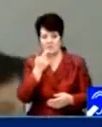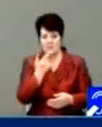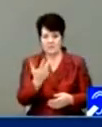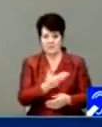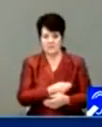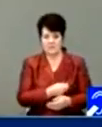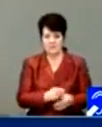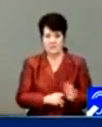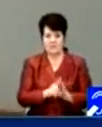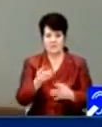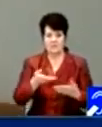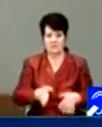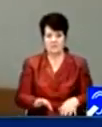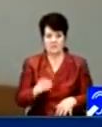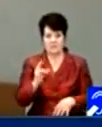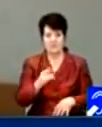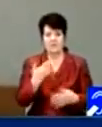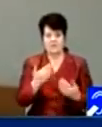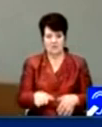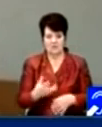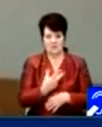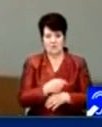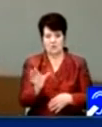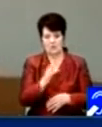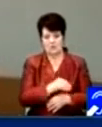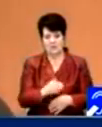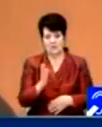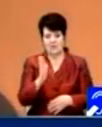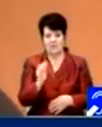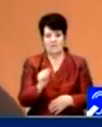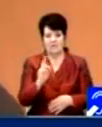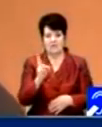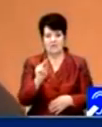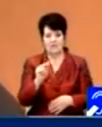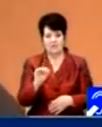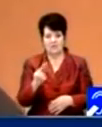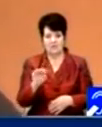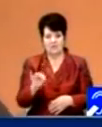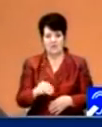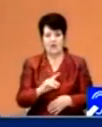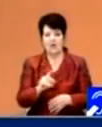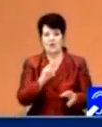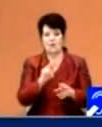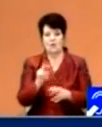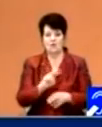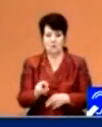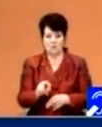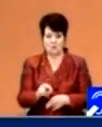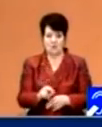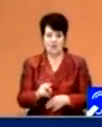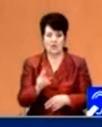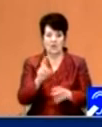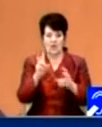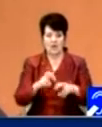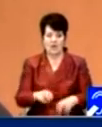dar noi am făcut vaccinile deja. Noi de-am toate vaccinile le avem făcute. Chiar am trecut controlul medical și acolo era obligatoriu, din